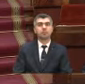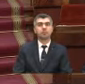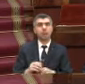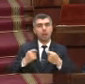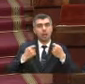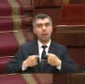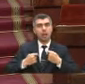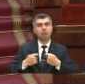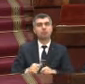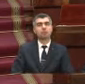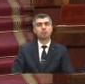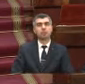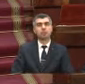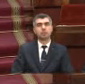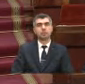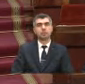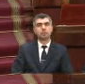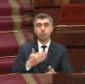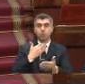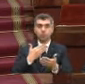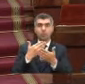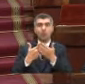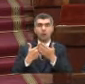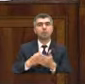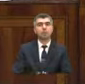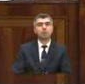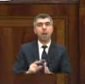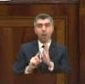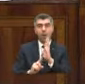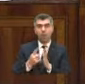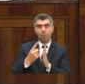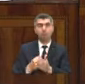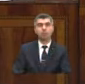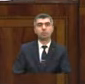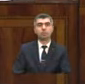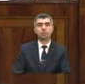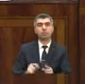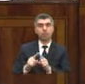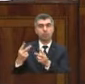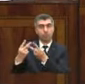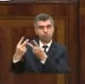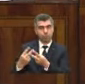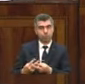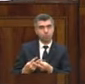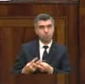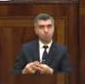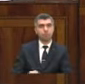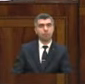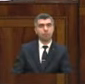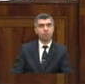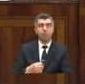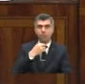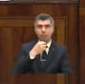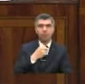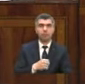الرئيس، نشكركم أولا لهذا الحضور وكنا نتمنى أيضا أن